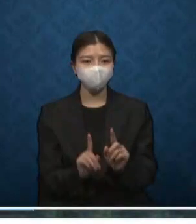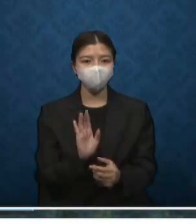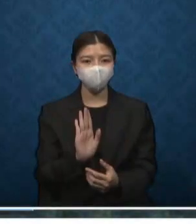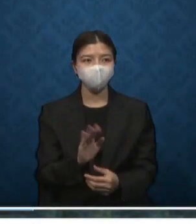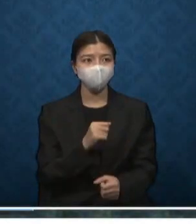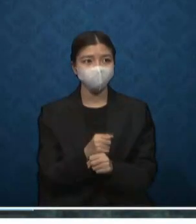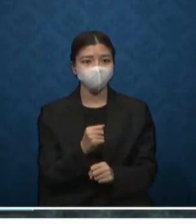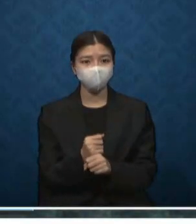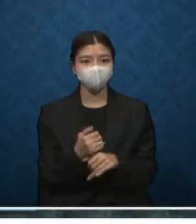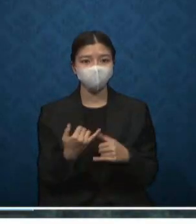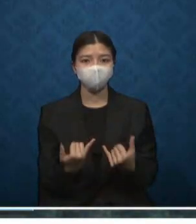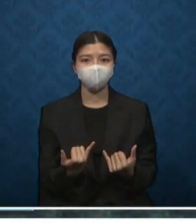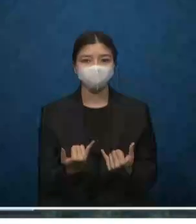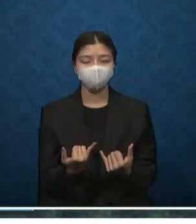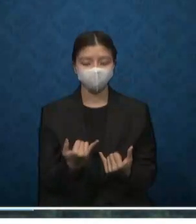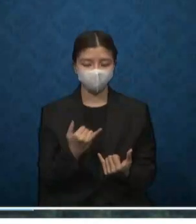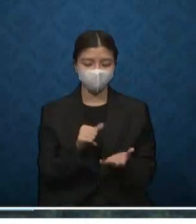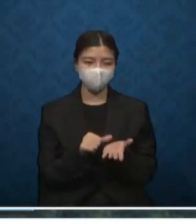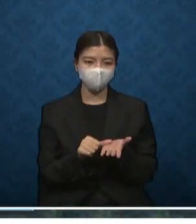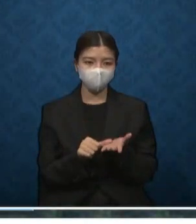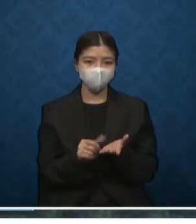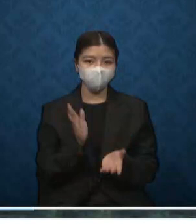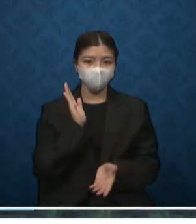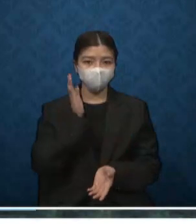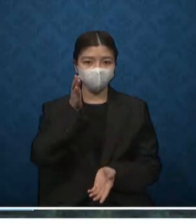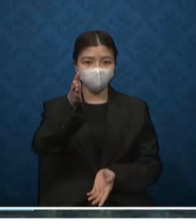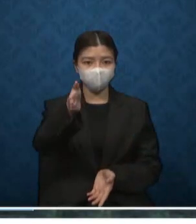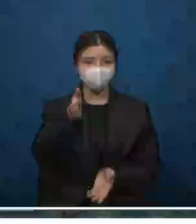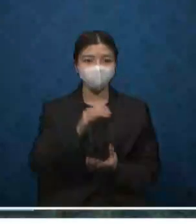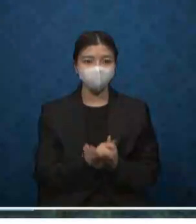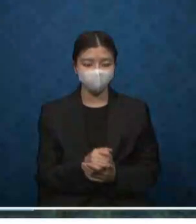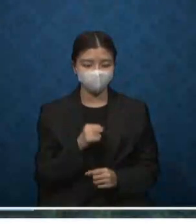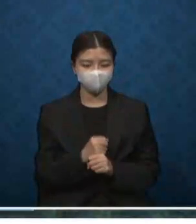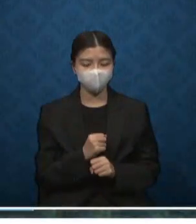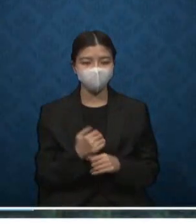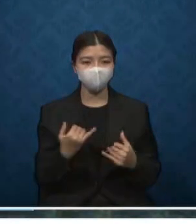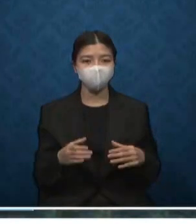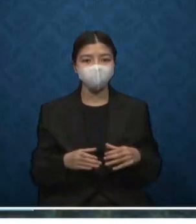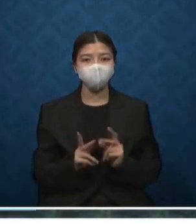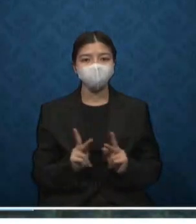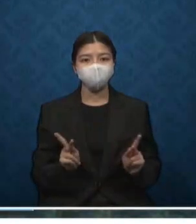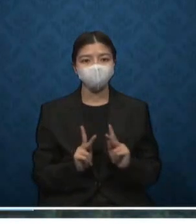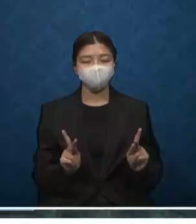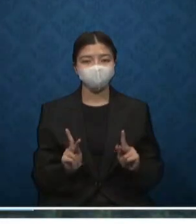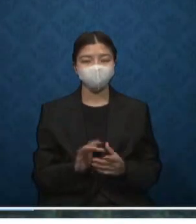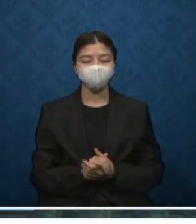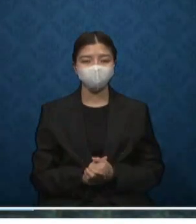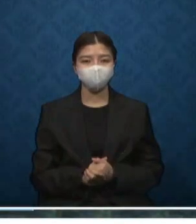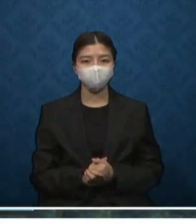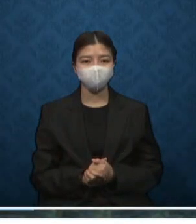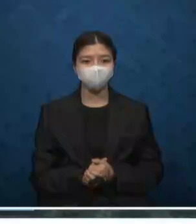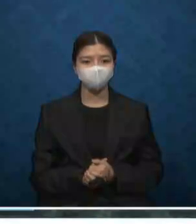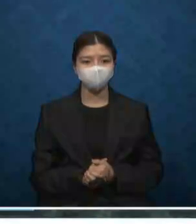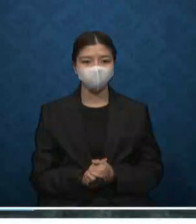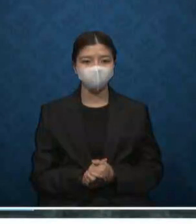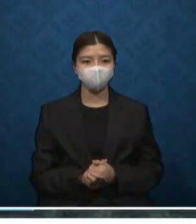สื่อสารมวลชนและก็สารสนเทศที่จะเกิดขึ้นสิ่งที่คณะกรรมการปฏิรูปประเทศด้านสื่อสารมวลชนท